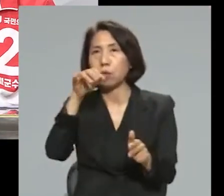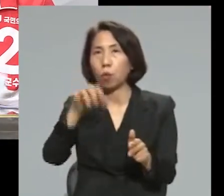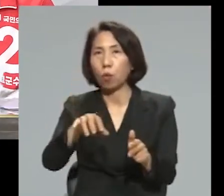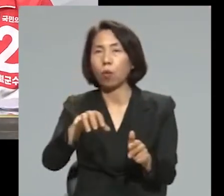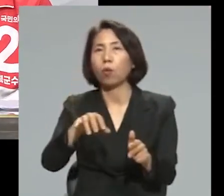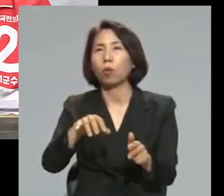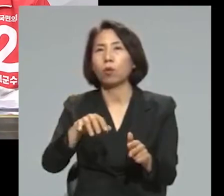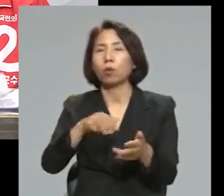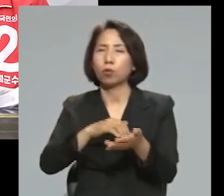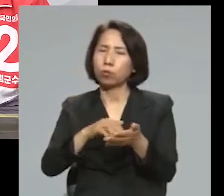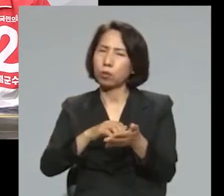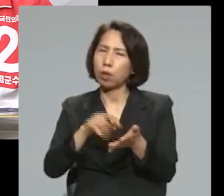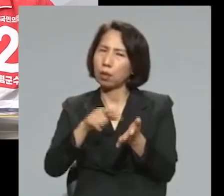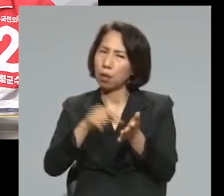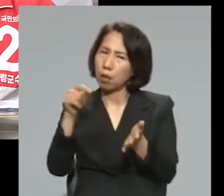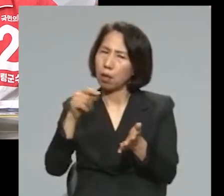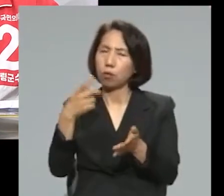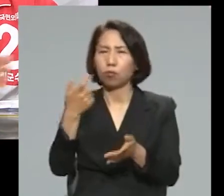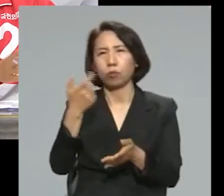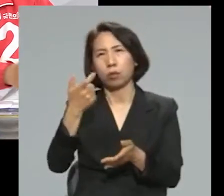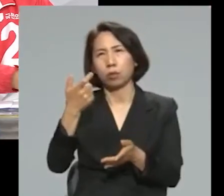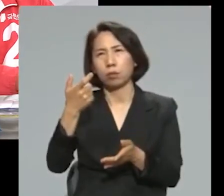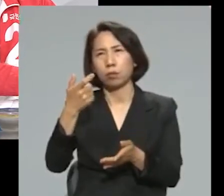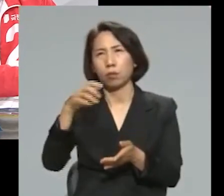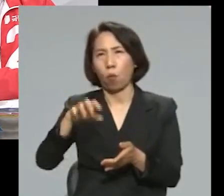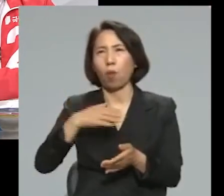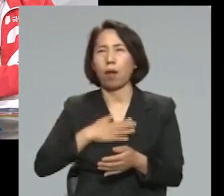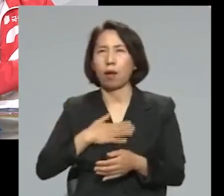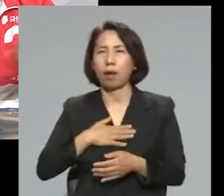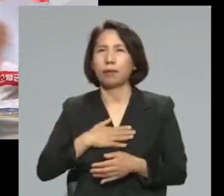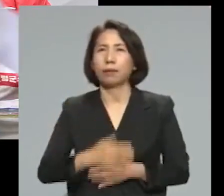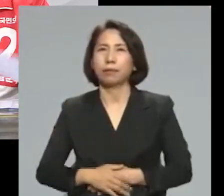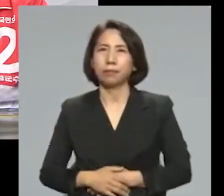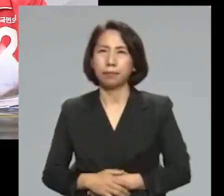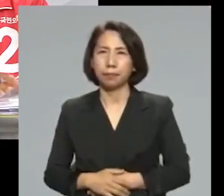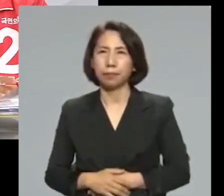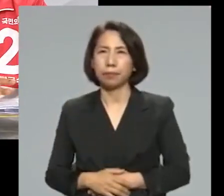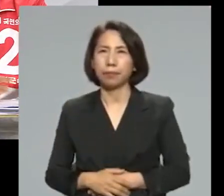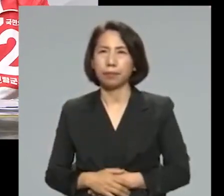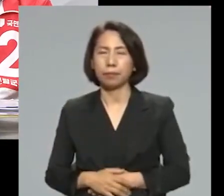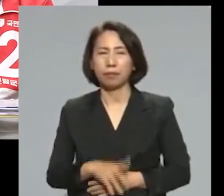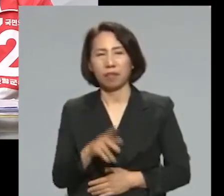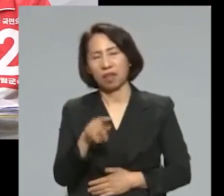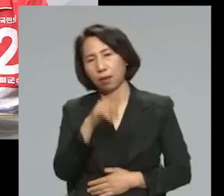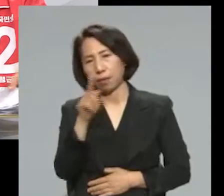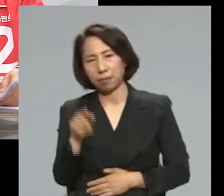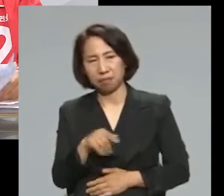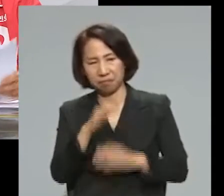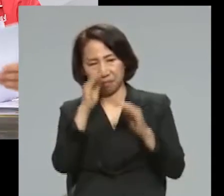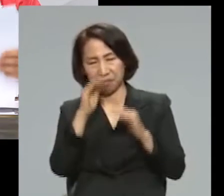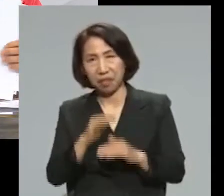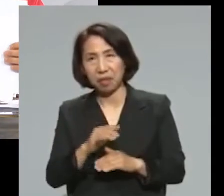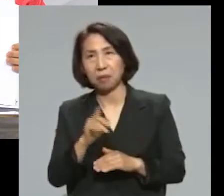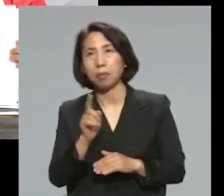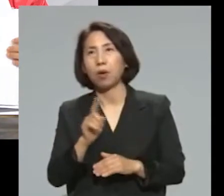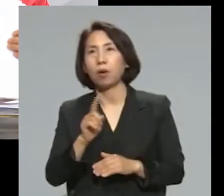개수는 제가 현재 한 60개 정도로 알고 있습니다. 예, 그거는 상당하게 총 전체 우리가